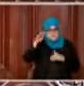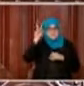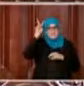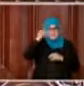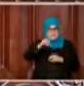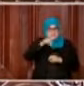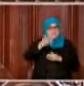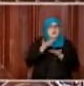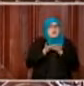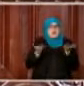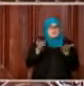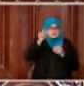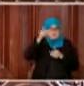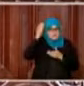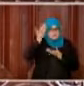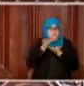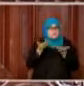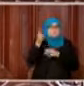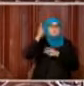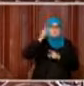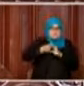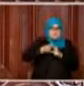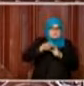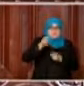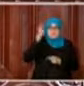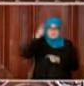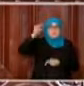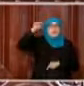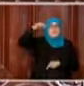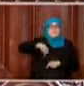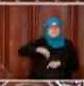هي الحفاظ على الدولة التونسية.